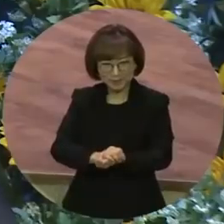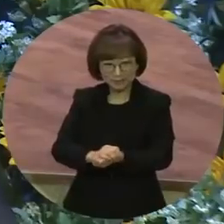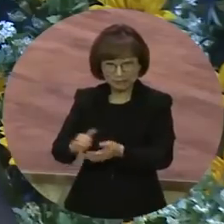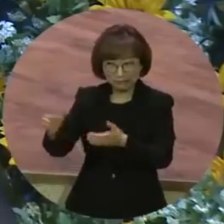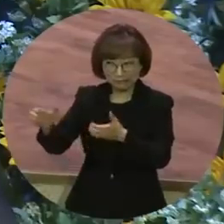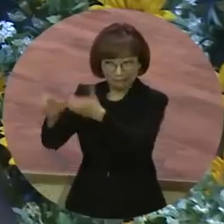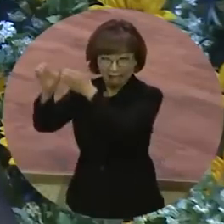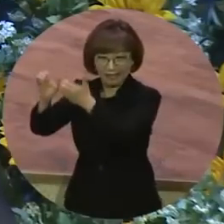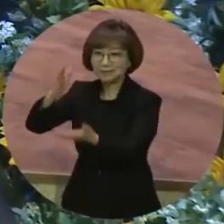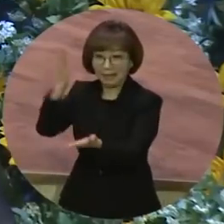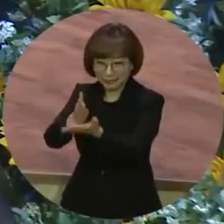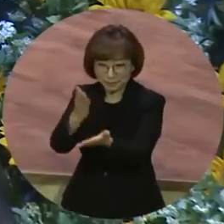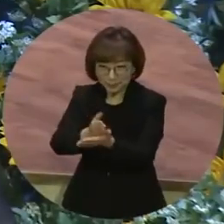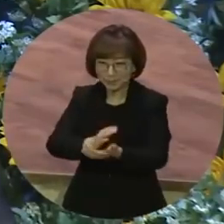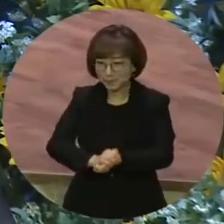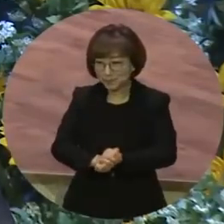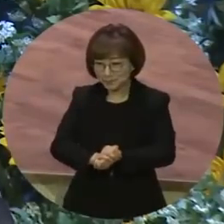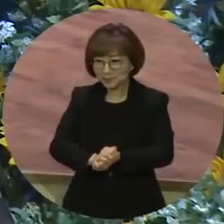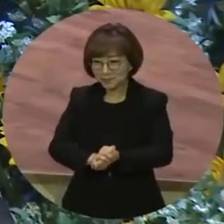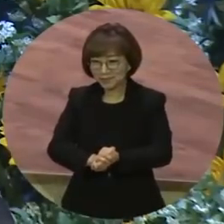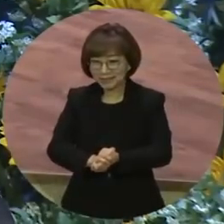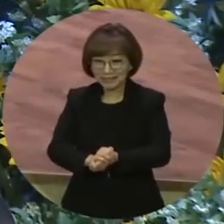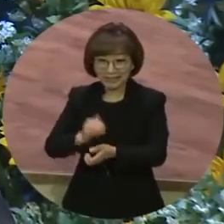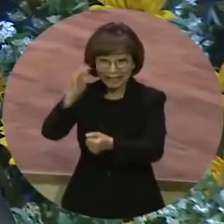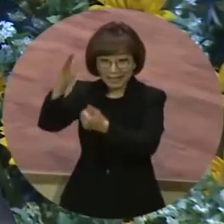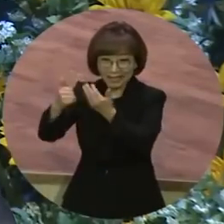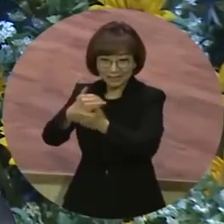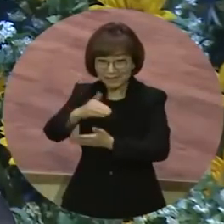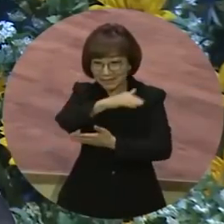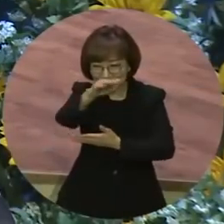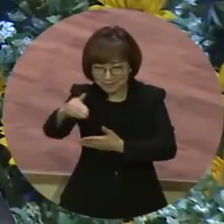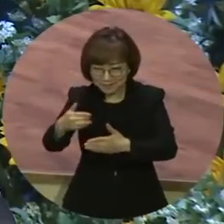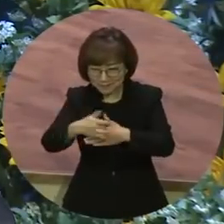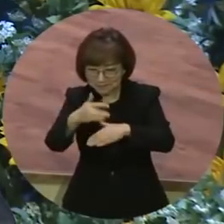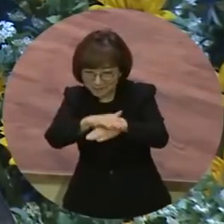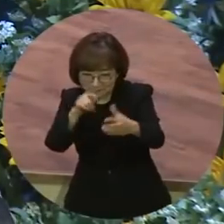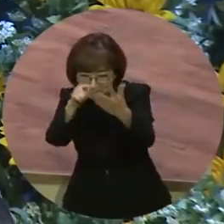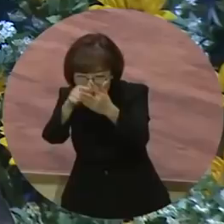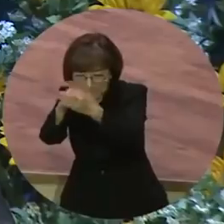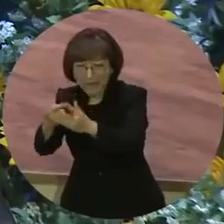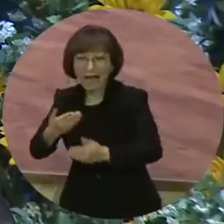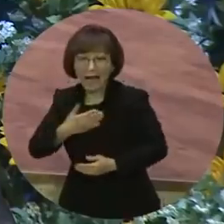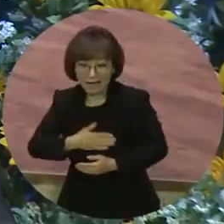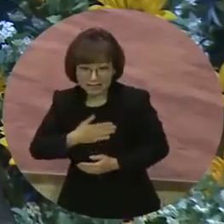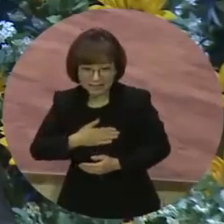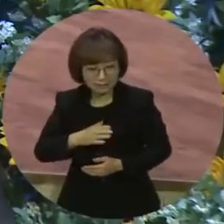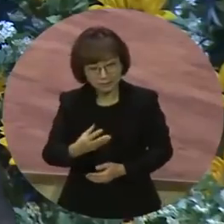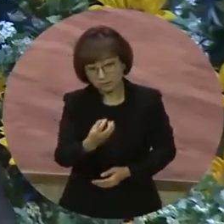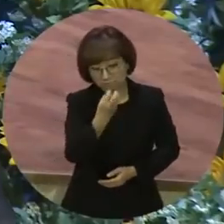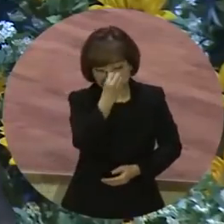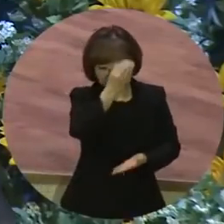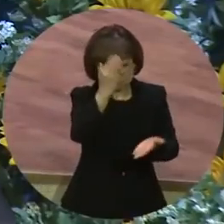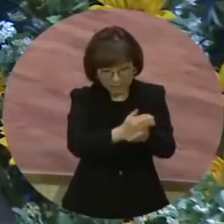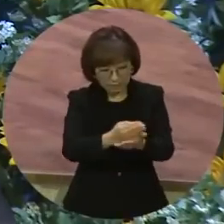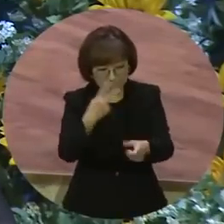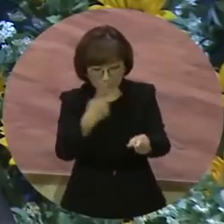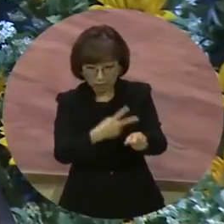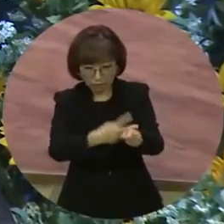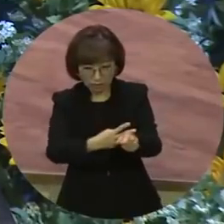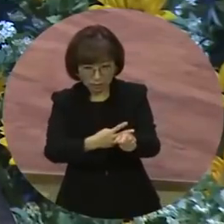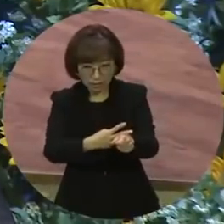하나님께서 중요한 사람일수록 그 체질을 너무 잘 아시고 딱 사단에 가지 교만하지 못하도록 하나 딱